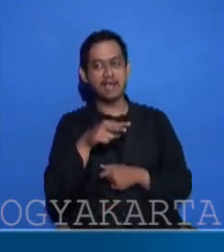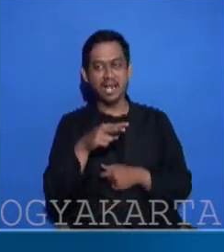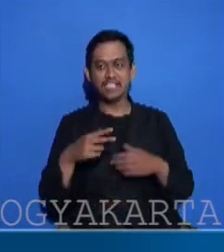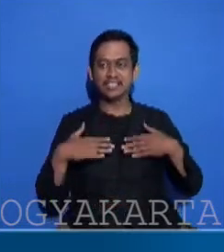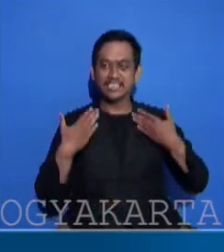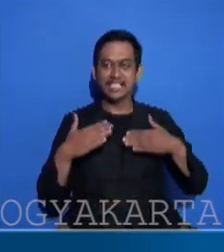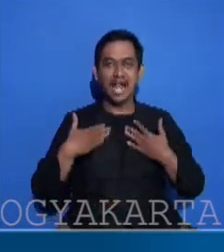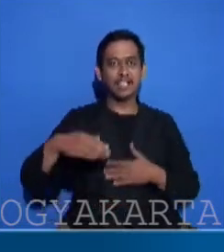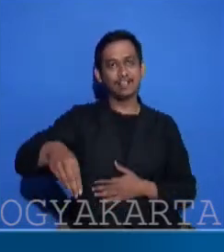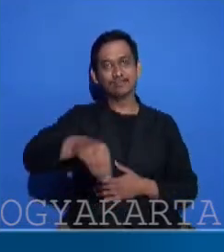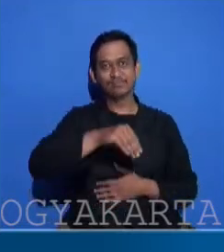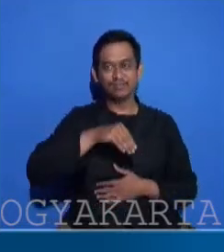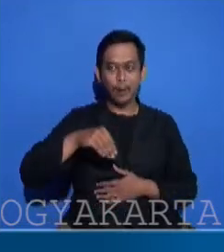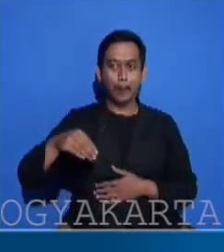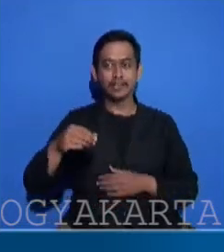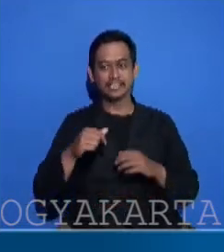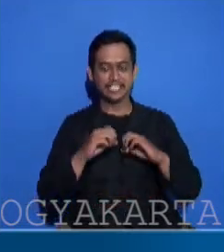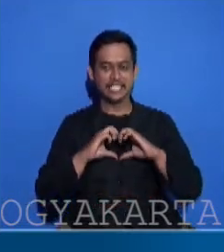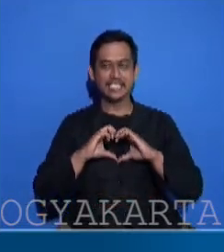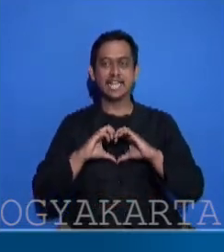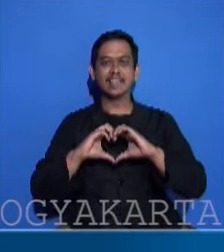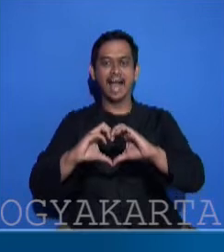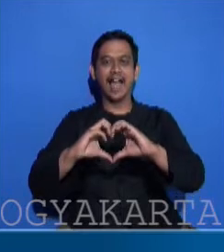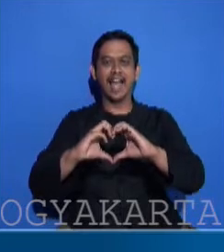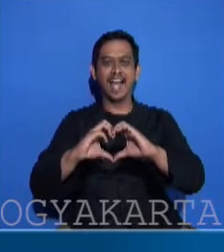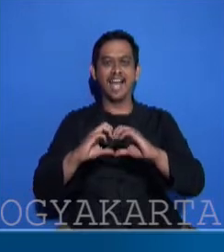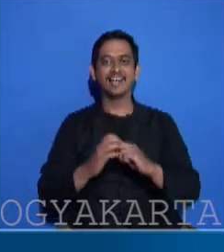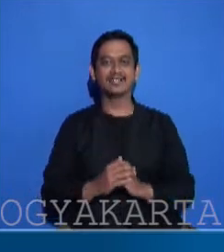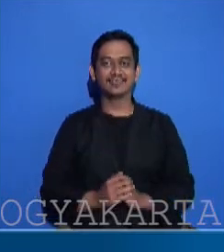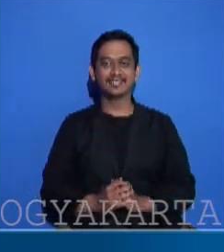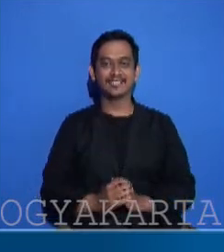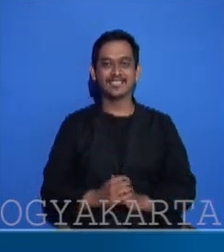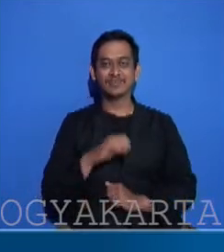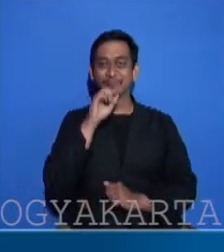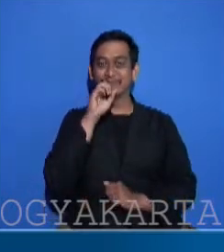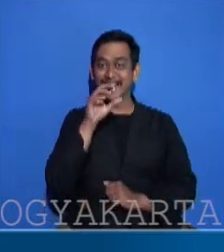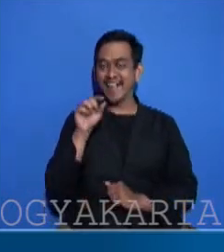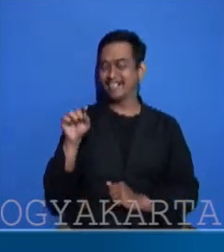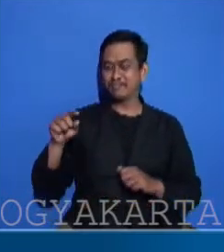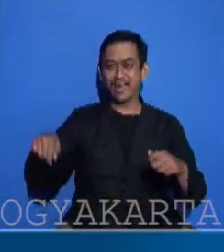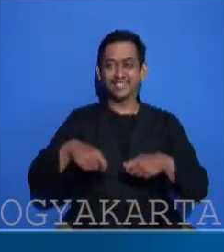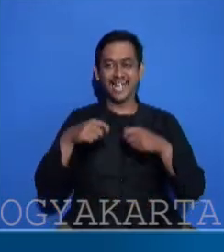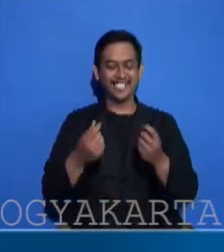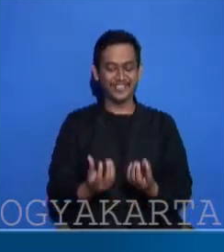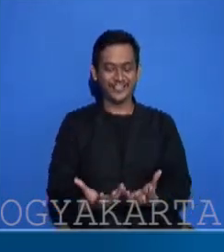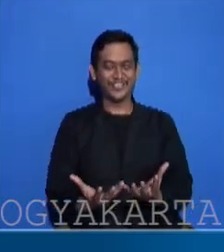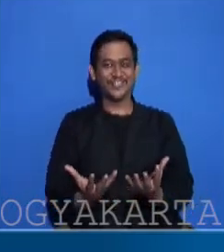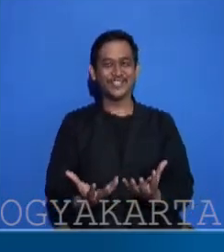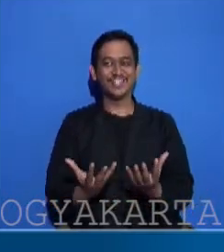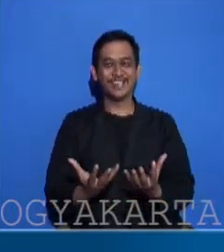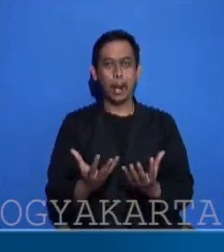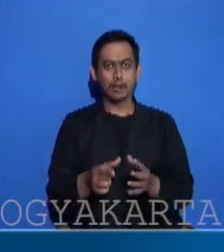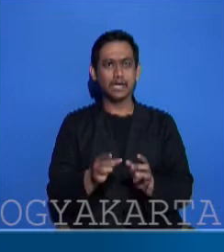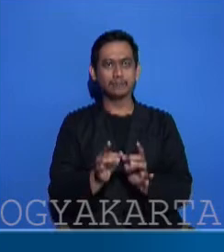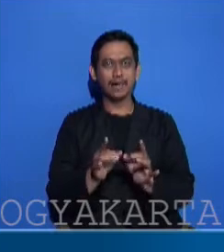dan penuh cinta kata penjualnya Mbak Ris nih Masak pakai tunggu arang dan kompor gas bikin beda